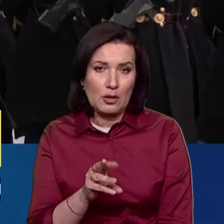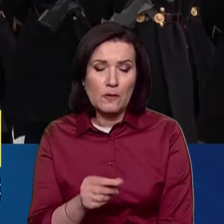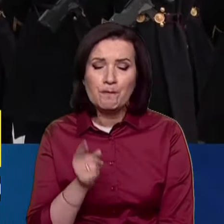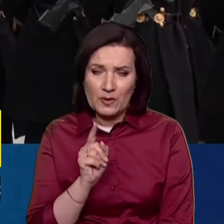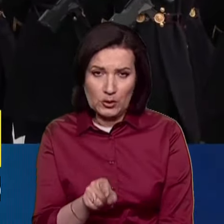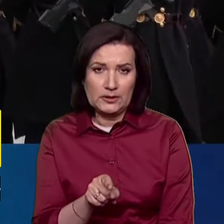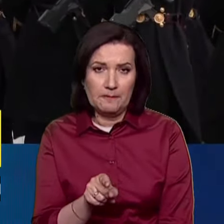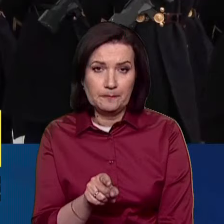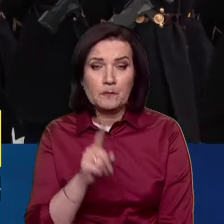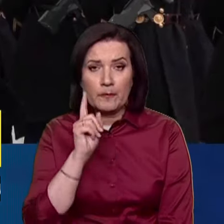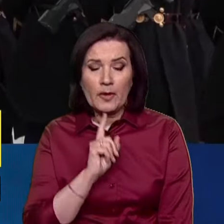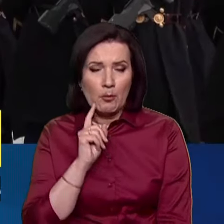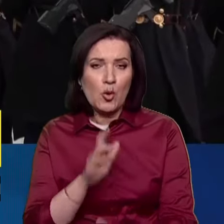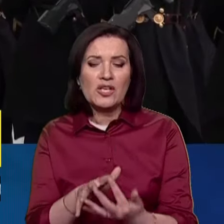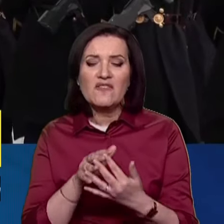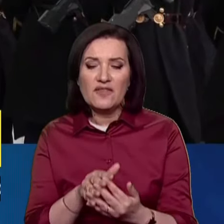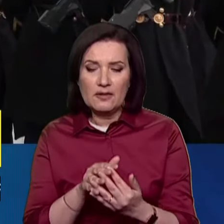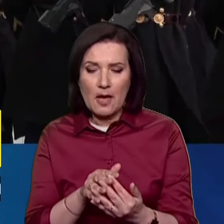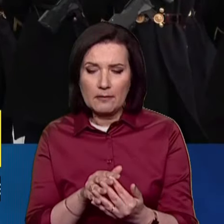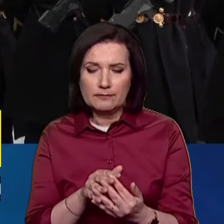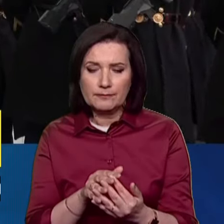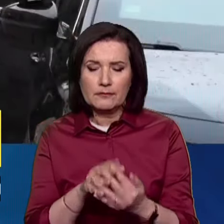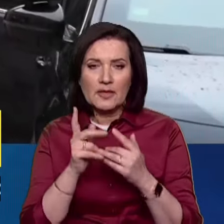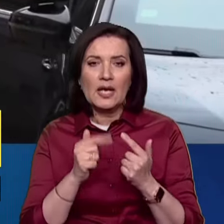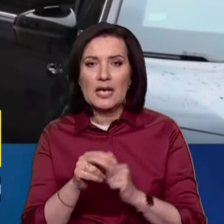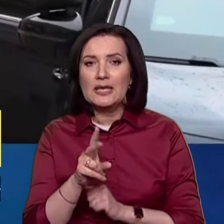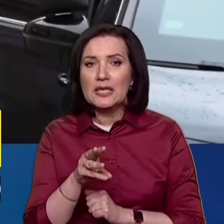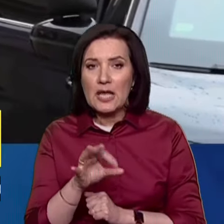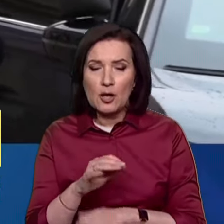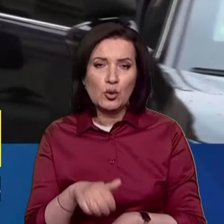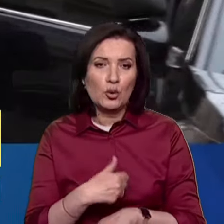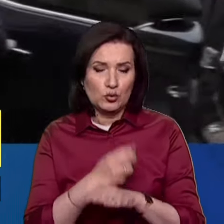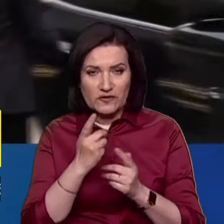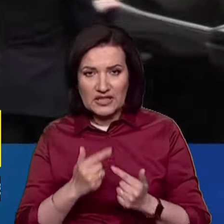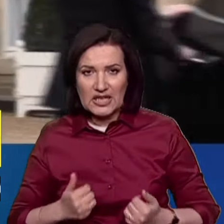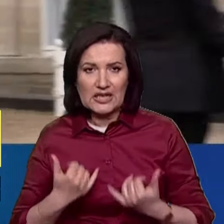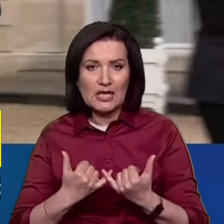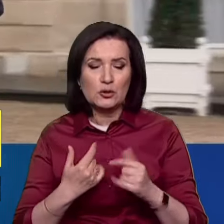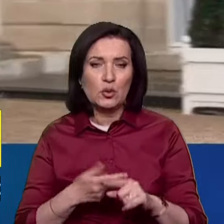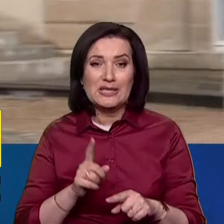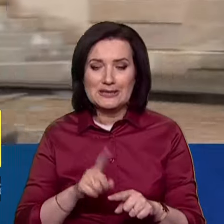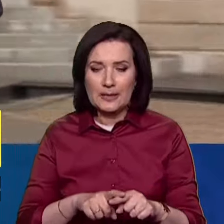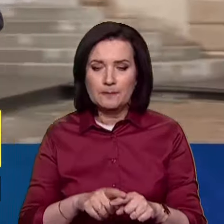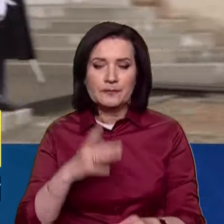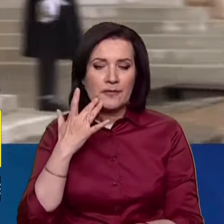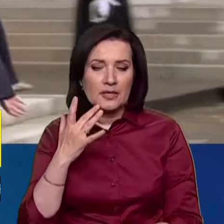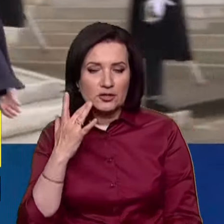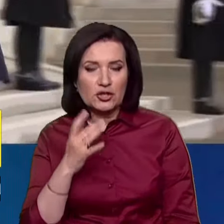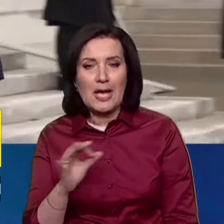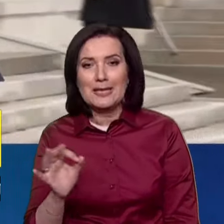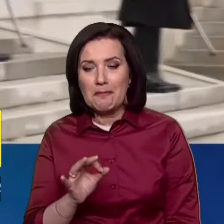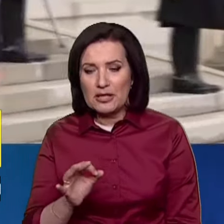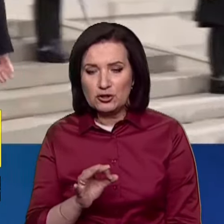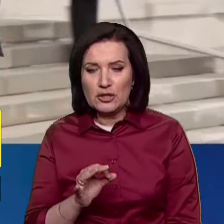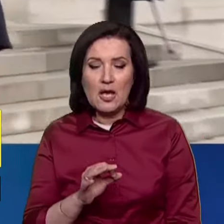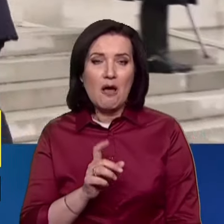Саме це. Поки йде війна, країни НАТО, ключові країни НАТО, на сьогодні це от США і